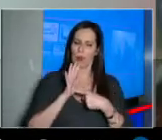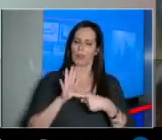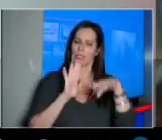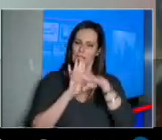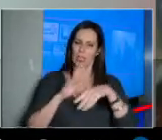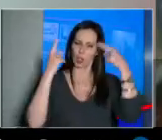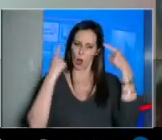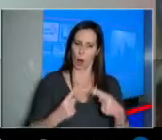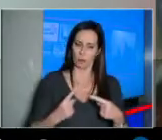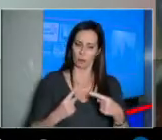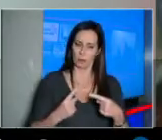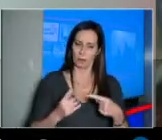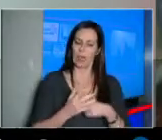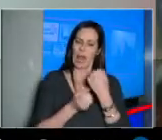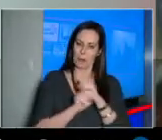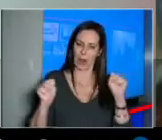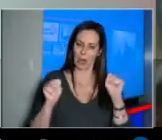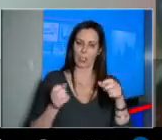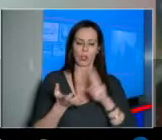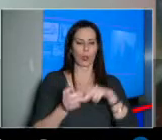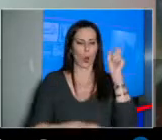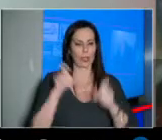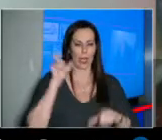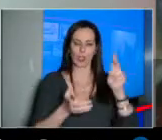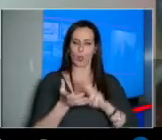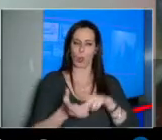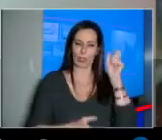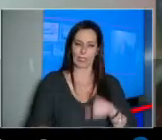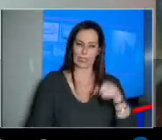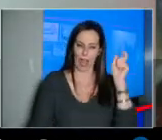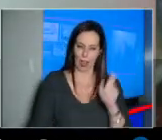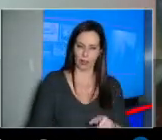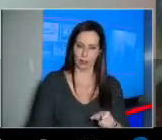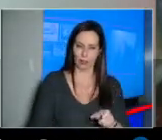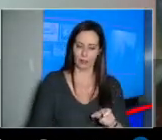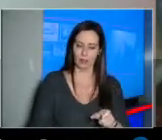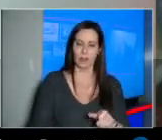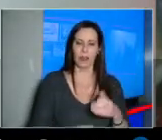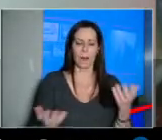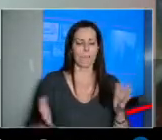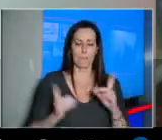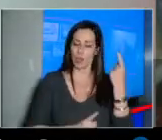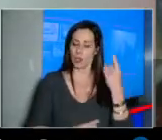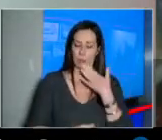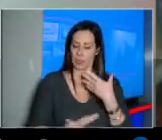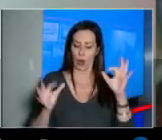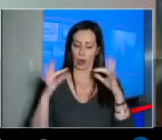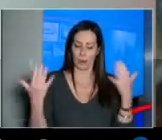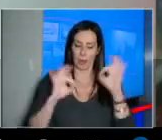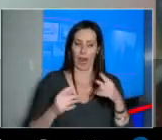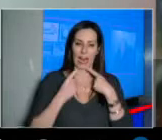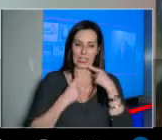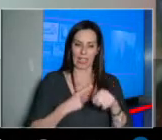יום ליברלי, זכויות אדם, זכויות אזרח, מה שבארץ לא קיים בכלל, השיח